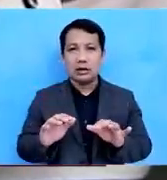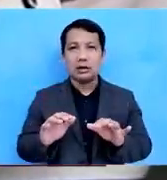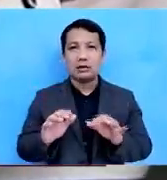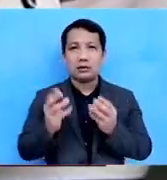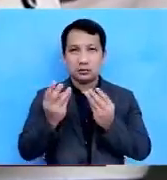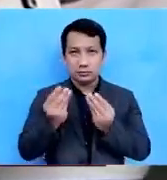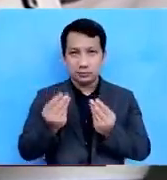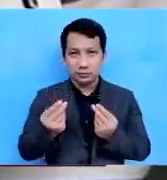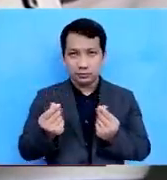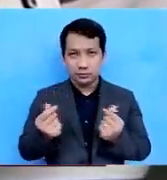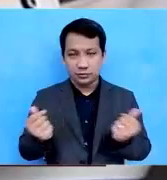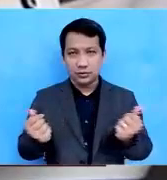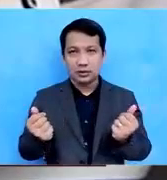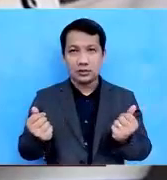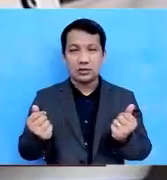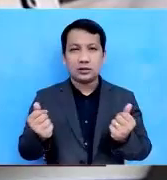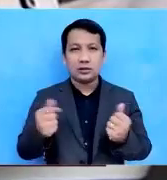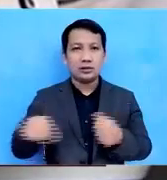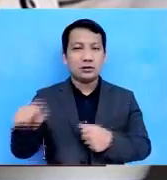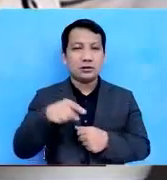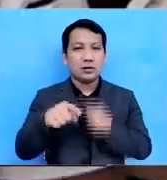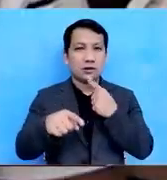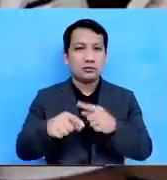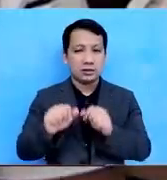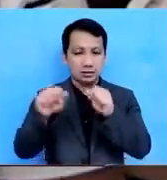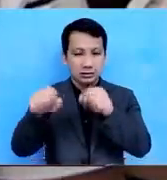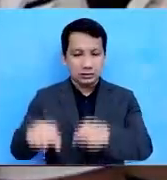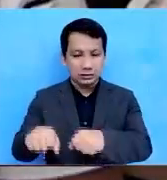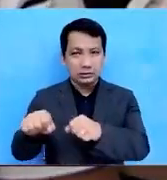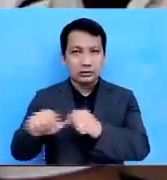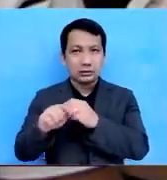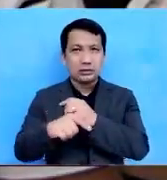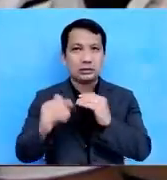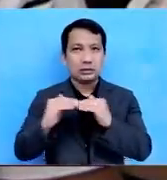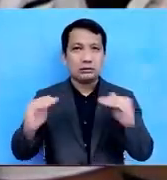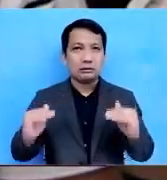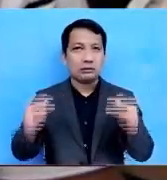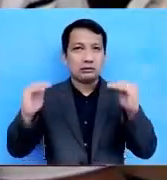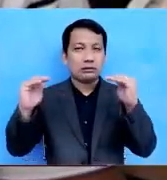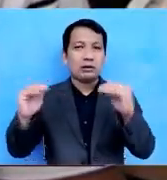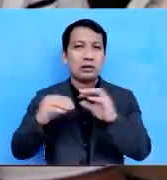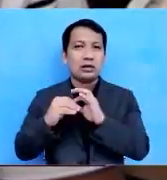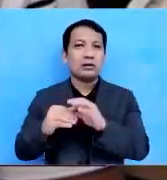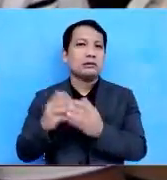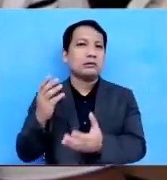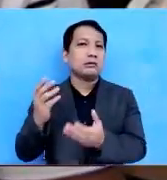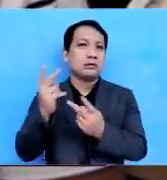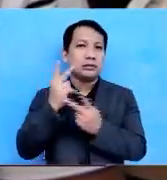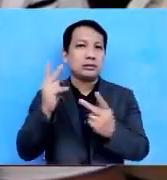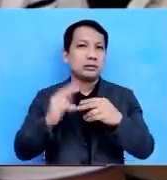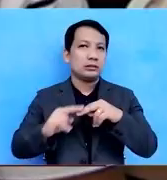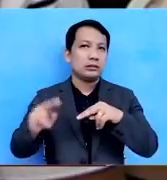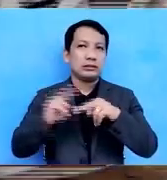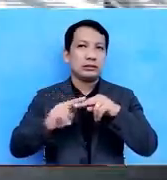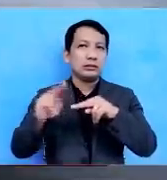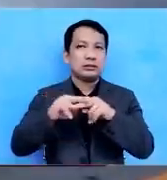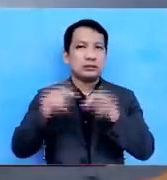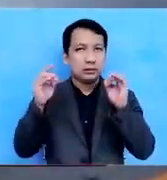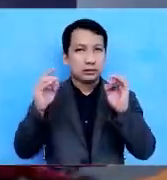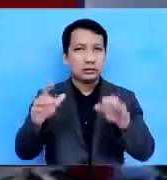contributes as well sa sea level rise. Those are factors that could increase yung risk na